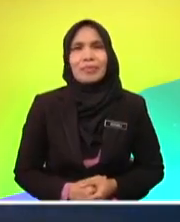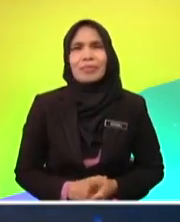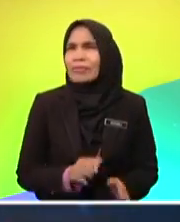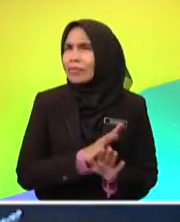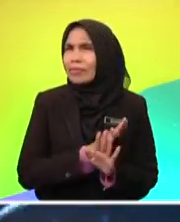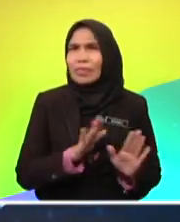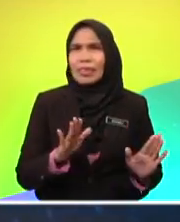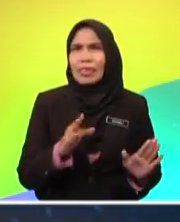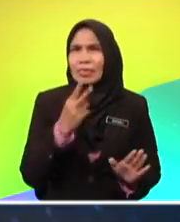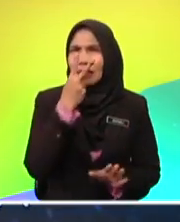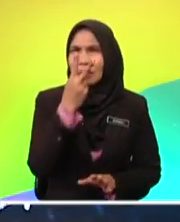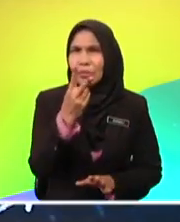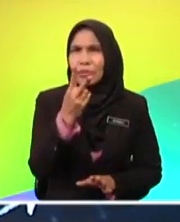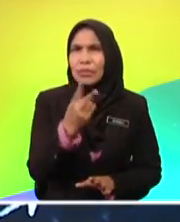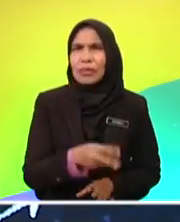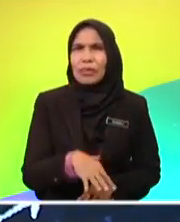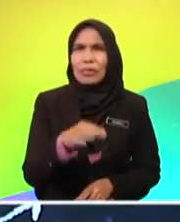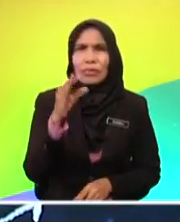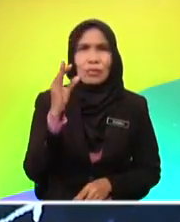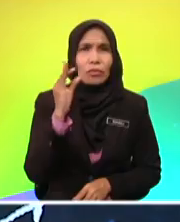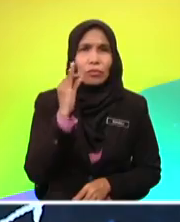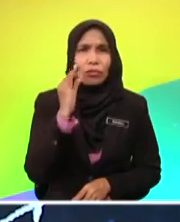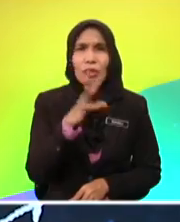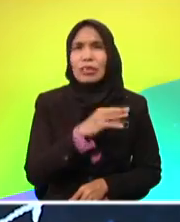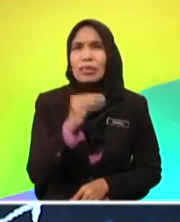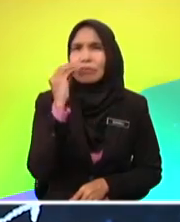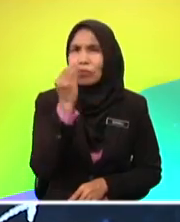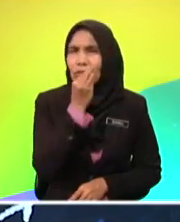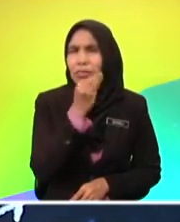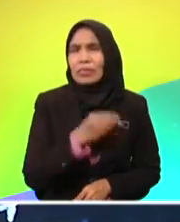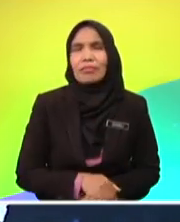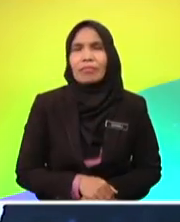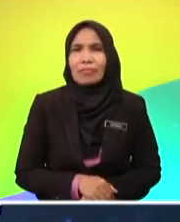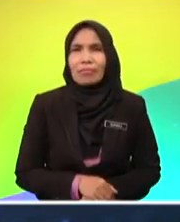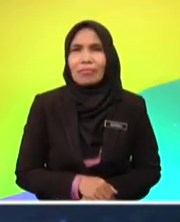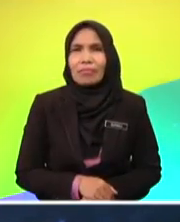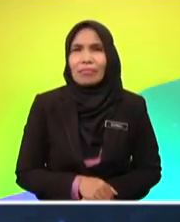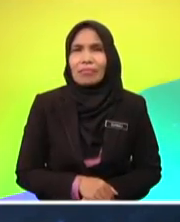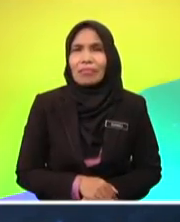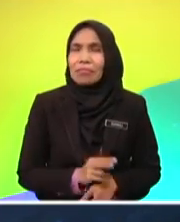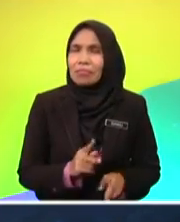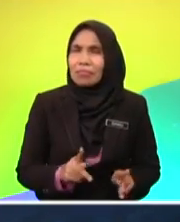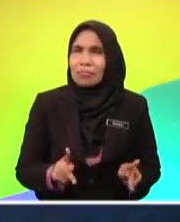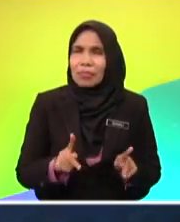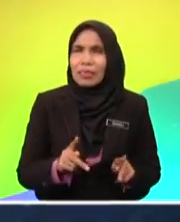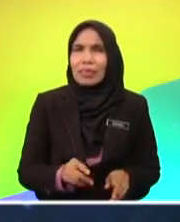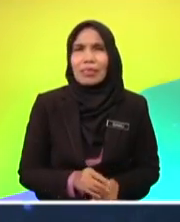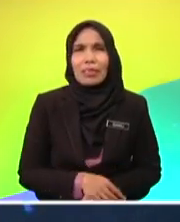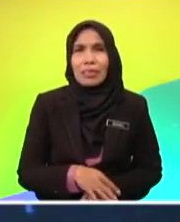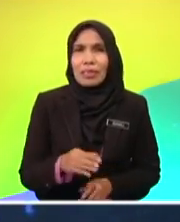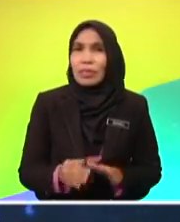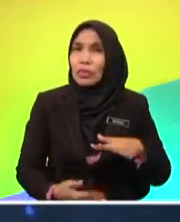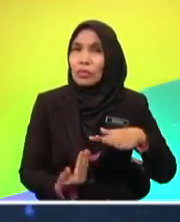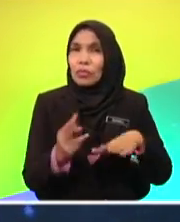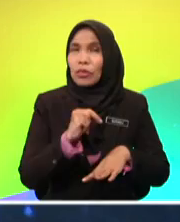dan bunganya. Saya yakin, cikgu, ini pasti tumbuhan tidak